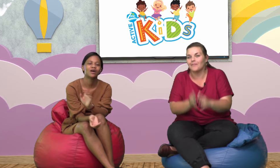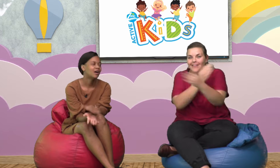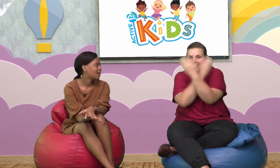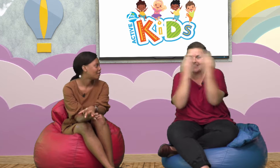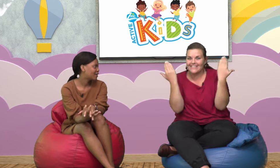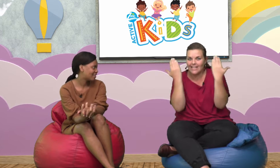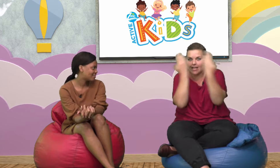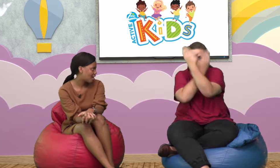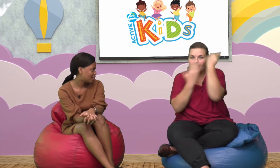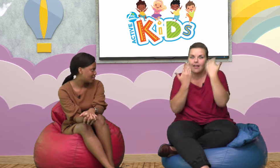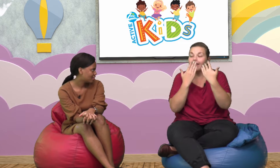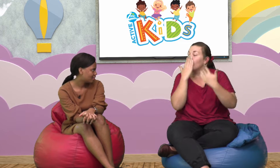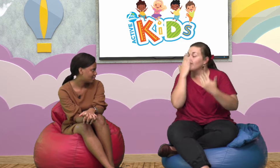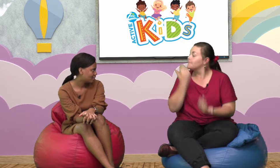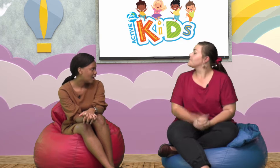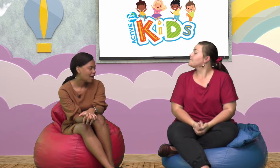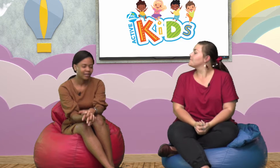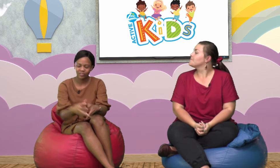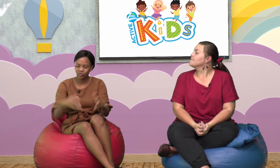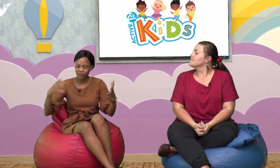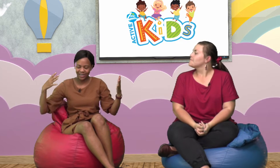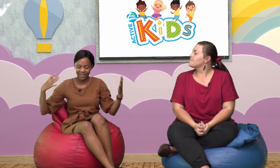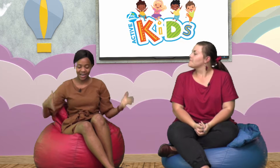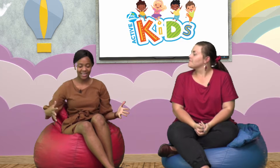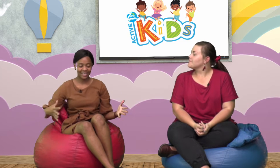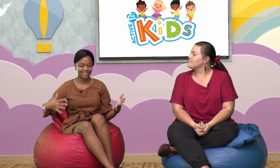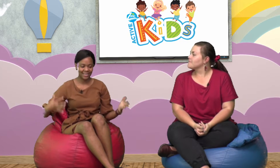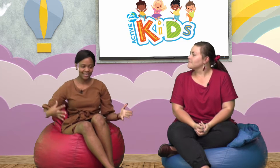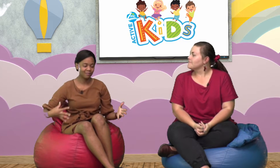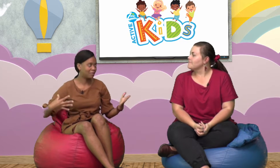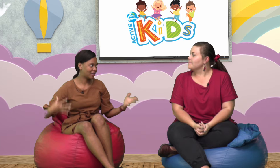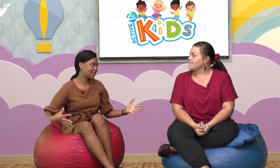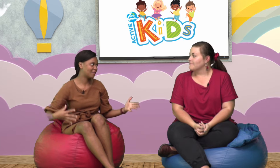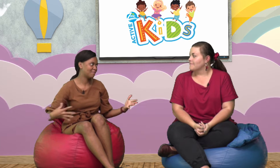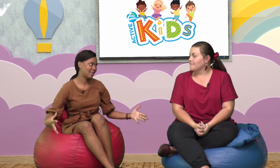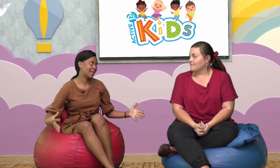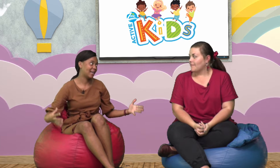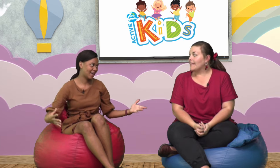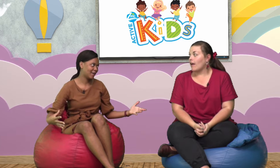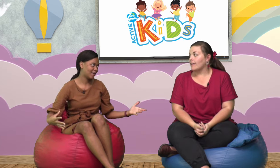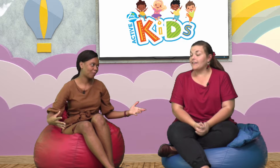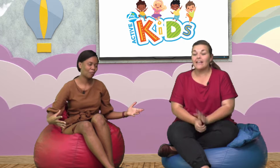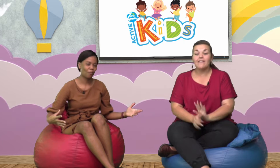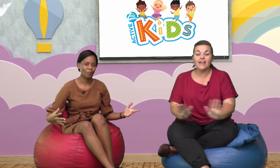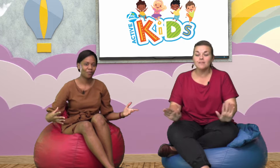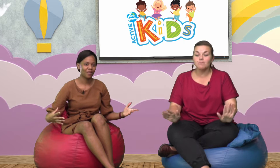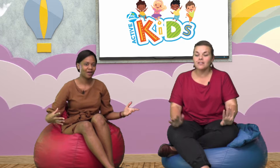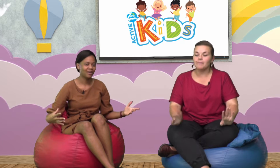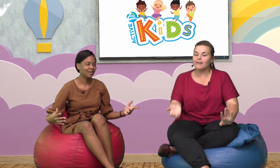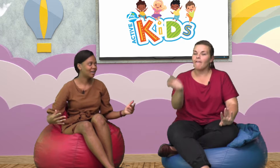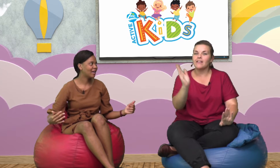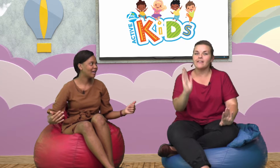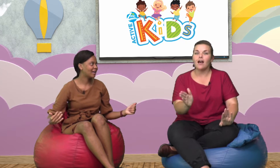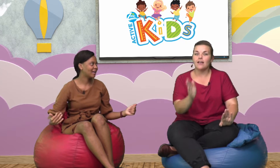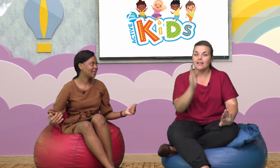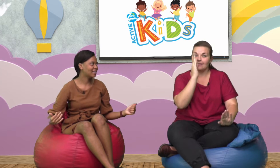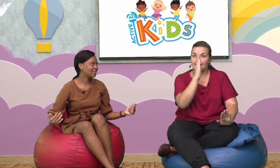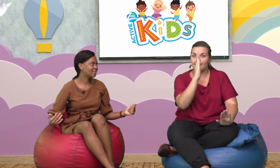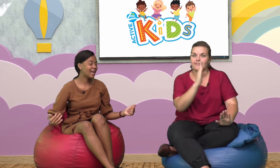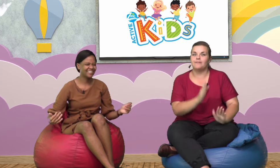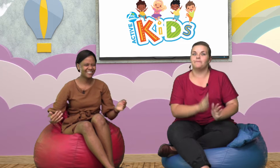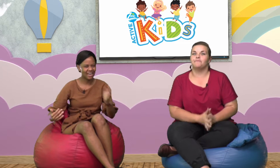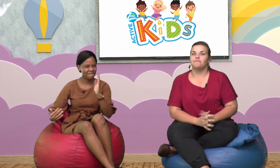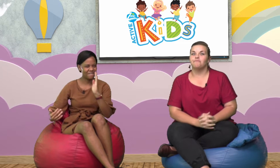info@kickstartnam.com. Marisel, Ja. vandag het jy gesê dis plaaslike media reg? Ja, die hele week is plaaslike media, vandag